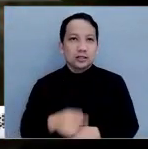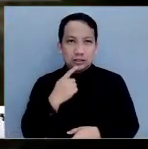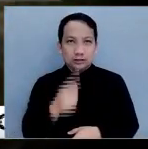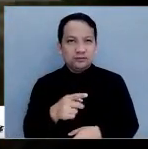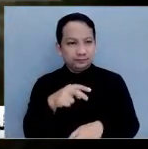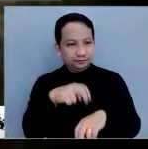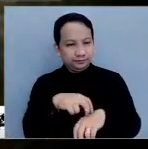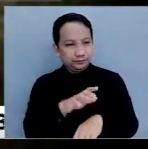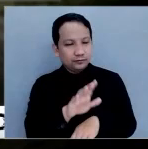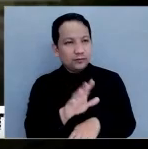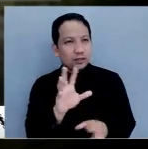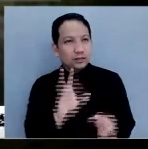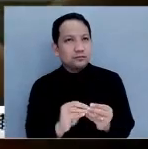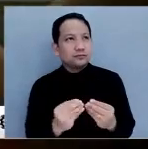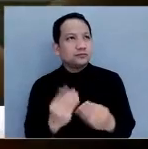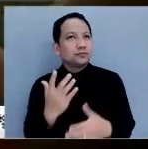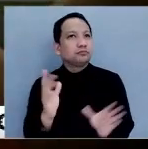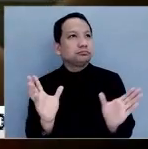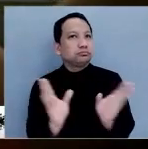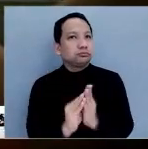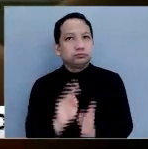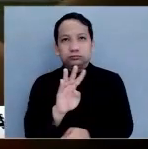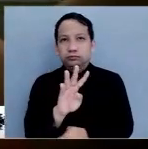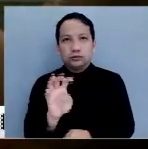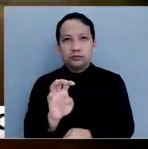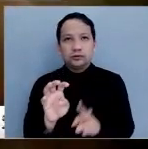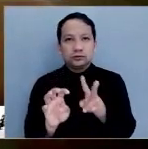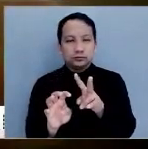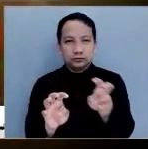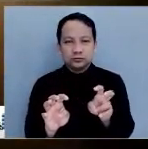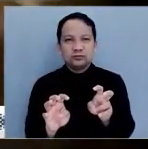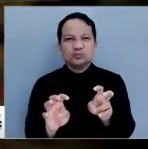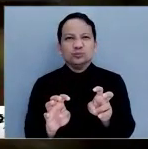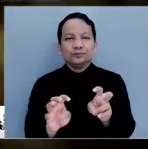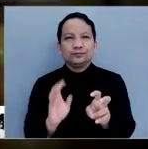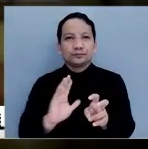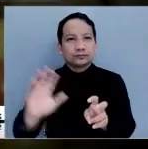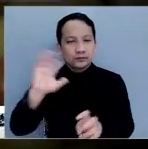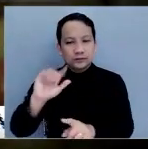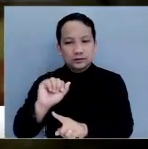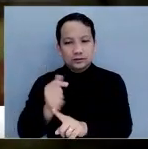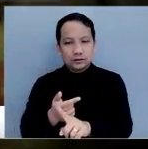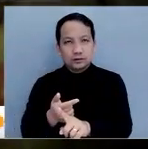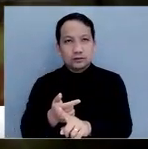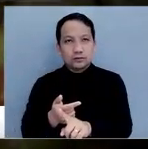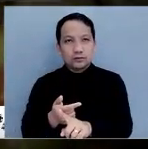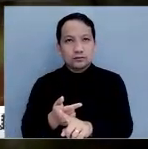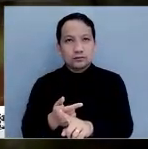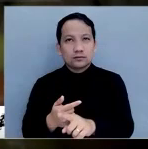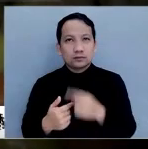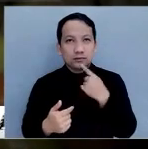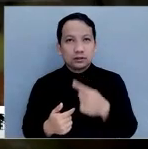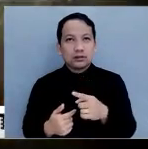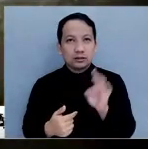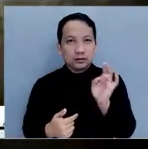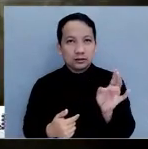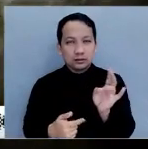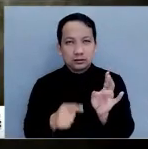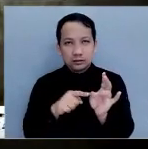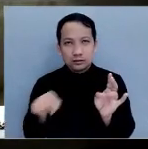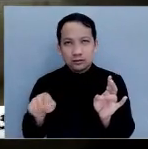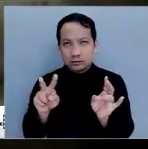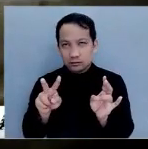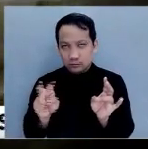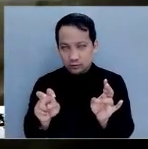of Agriculture, pumapatak lang talaga yan sa 400 to 200 pesos noong Agosto. At noong Hulyo naman, 70 to 200 pesos